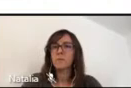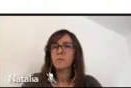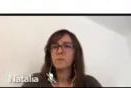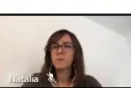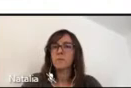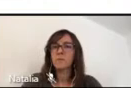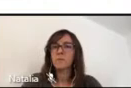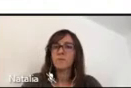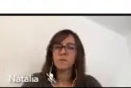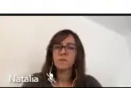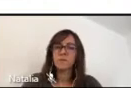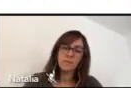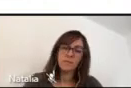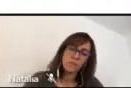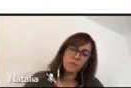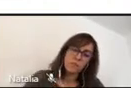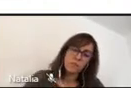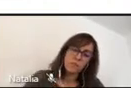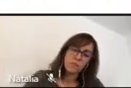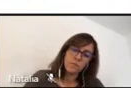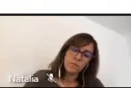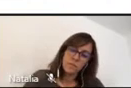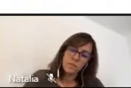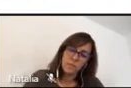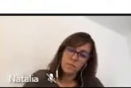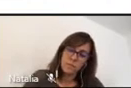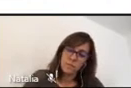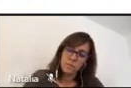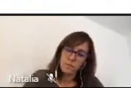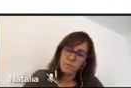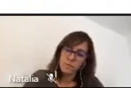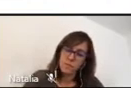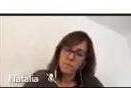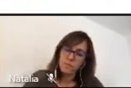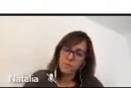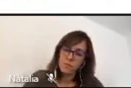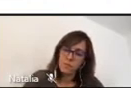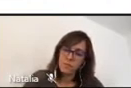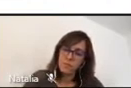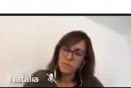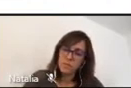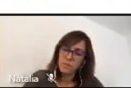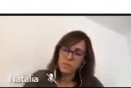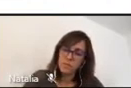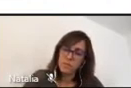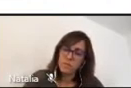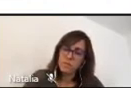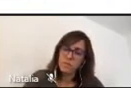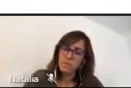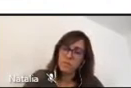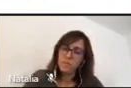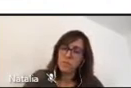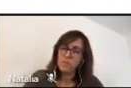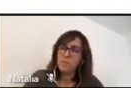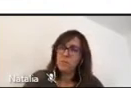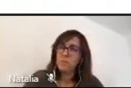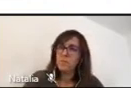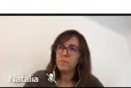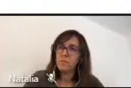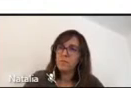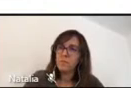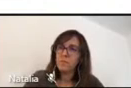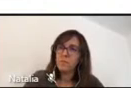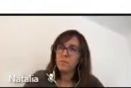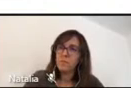més desigual. No? Parlem d'un 54,4% de les dones enfront un 45,6% dels homes, el que representa